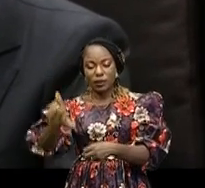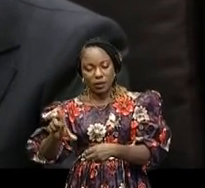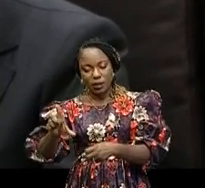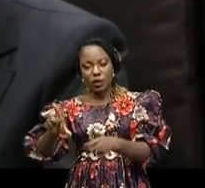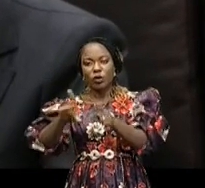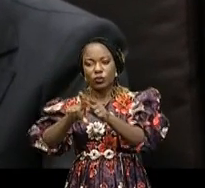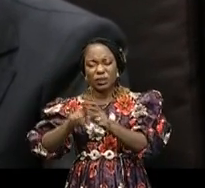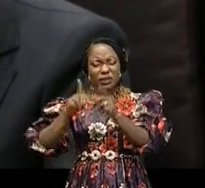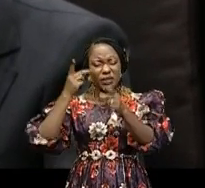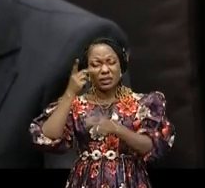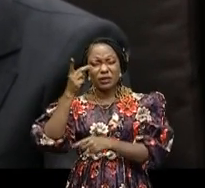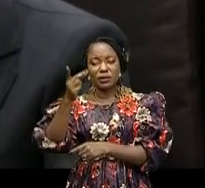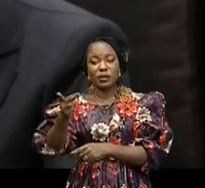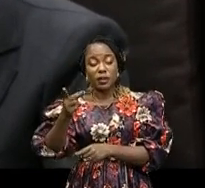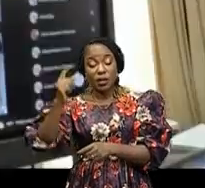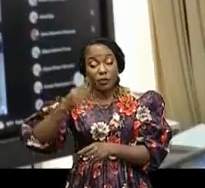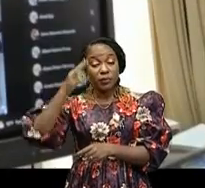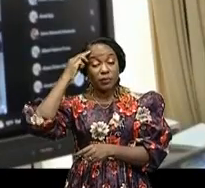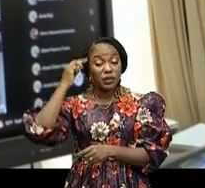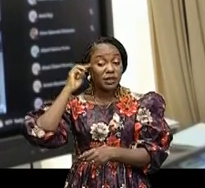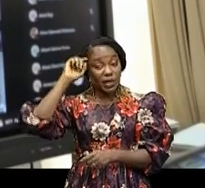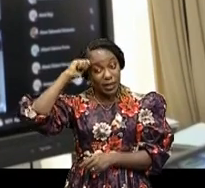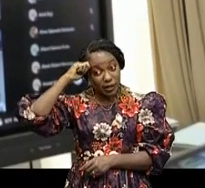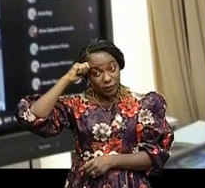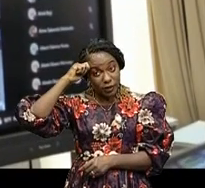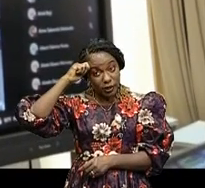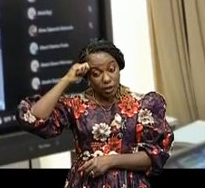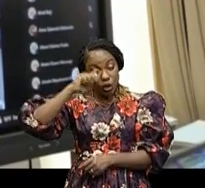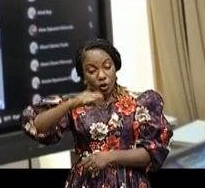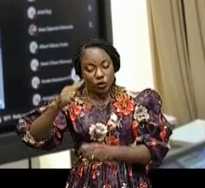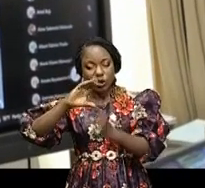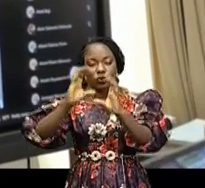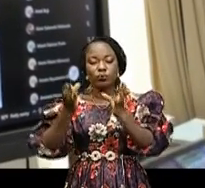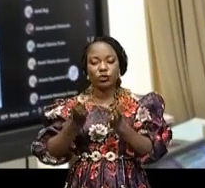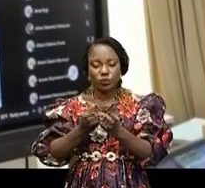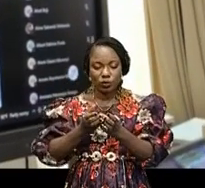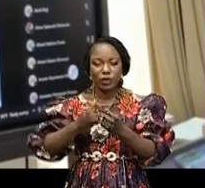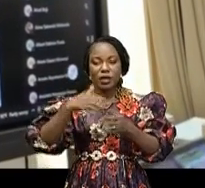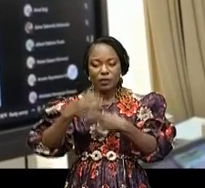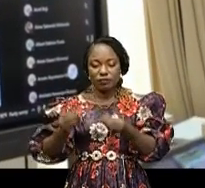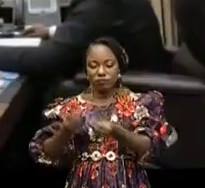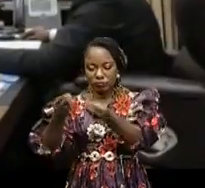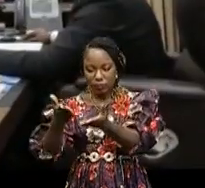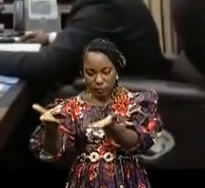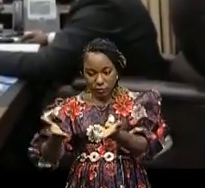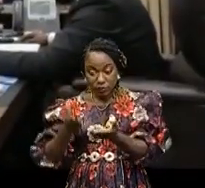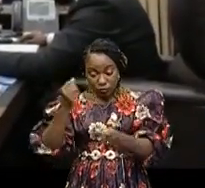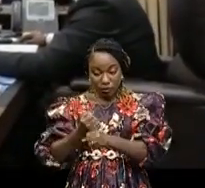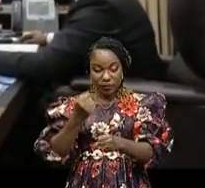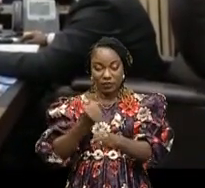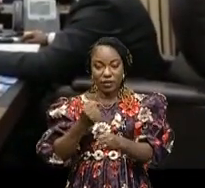même perspective, le Premier ministre a rappelé qu'une autre commission avait déjà été mise en place pour travailler à